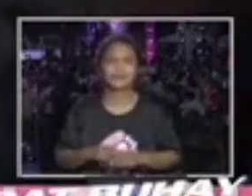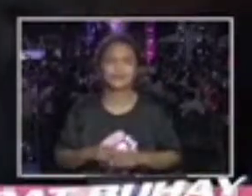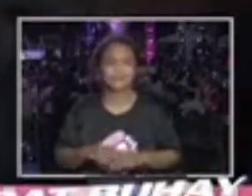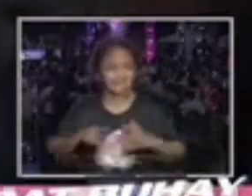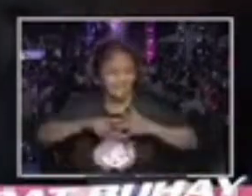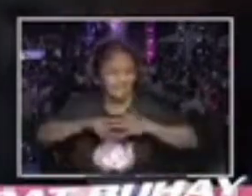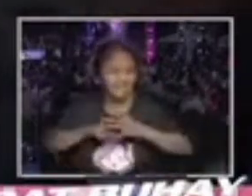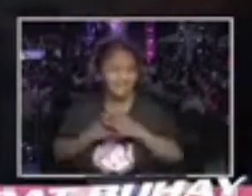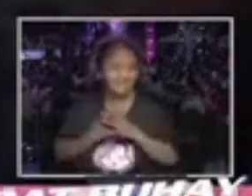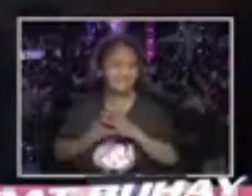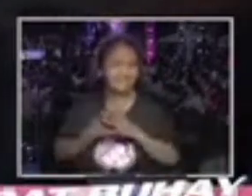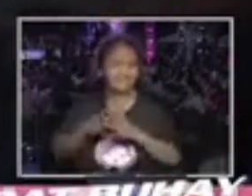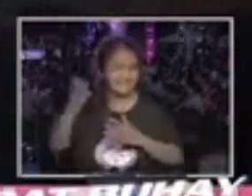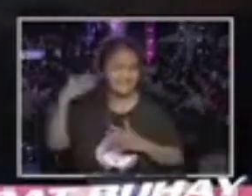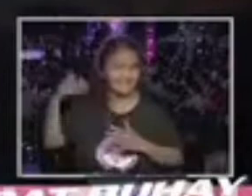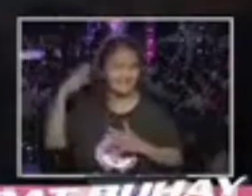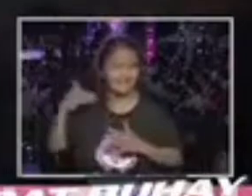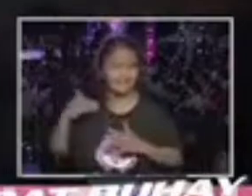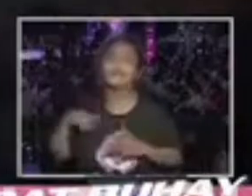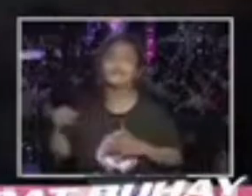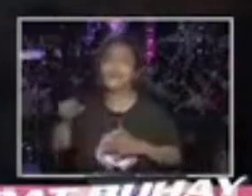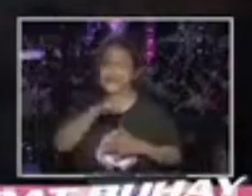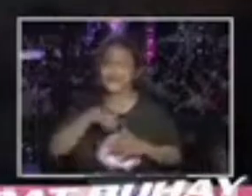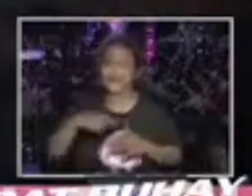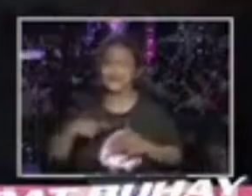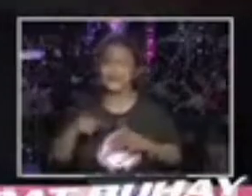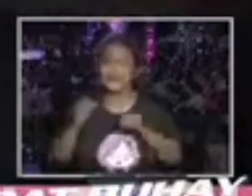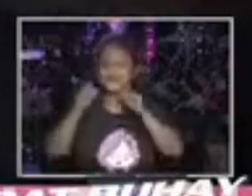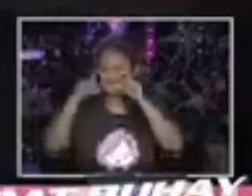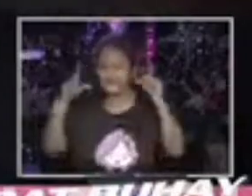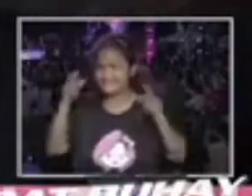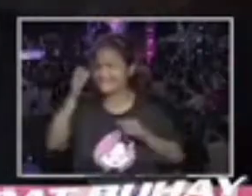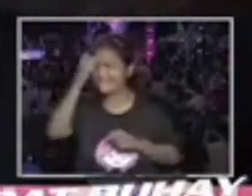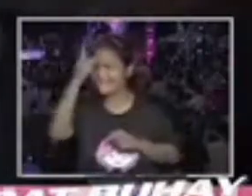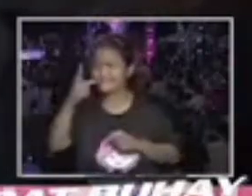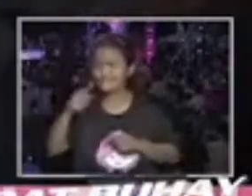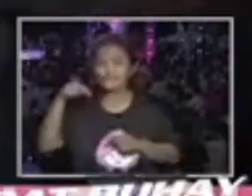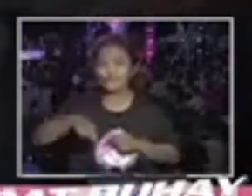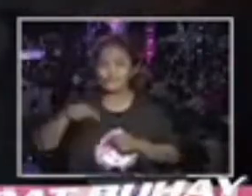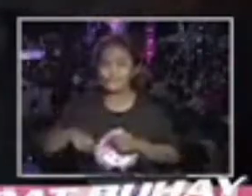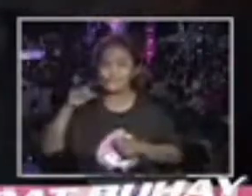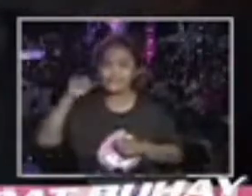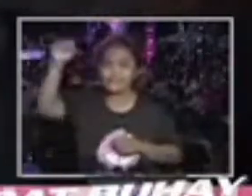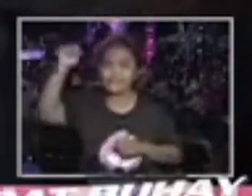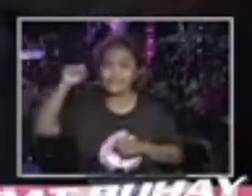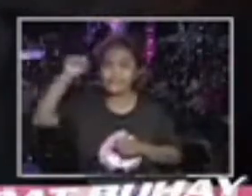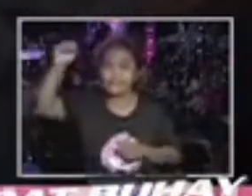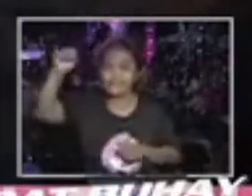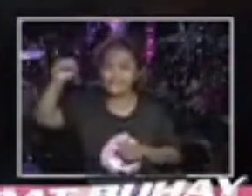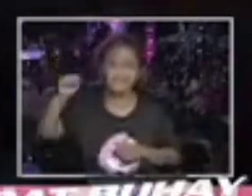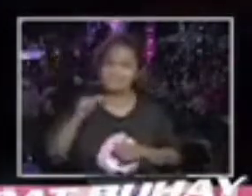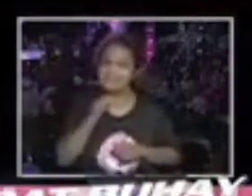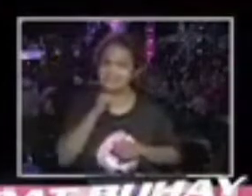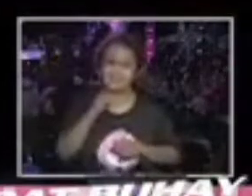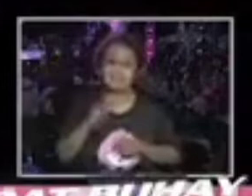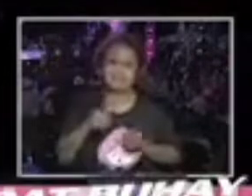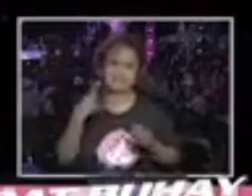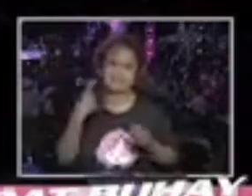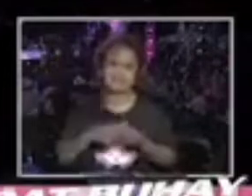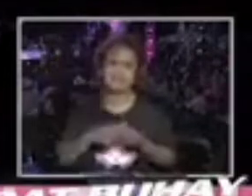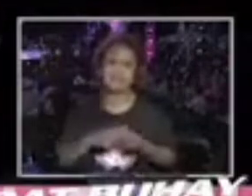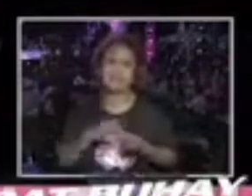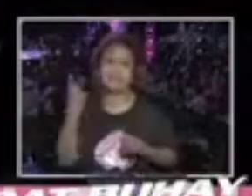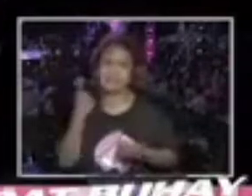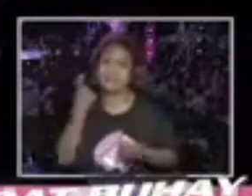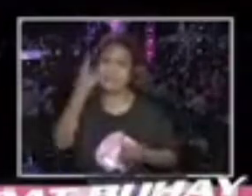Simula pa lang, mulat na tayo. Ang laban na ito, hindi tungkol sa